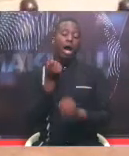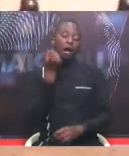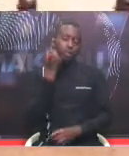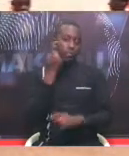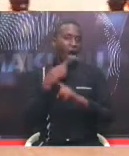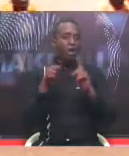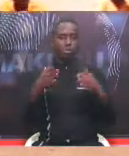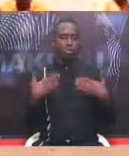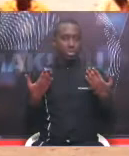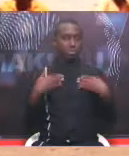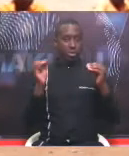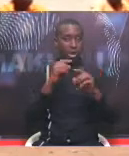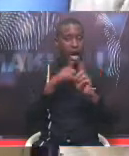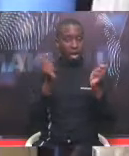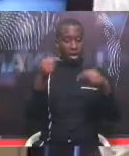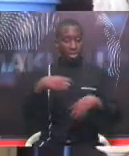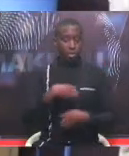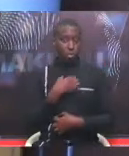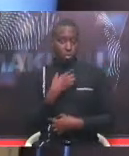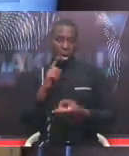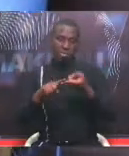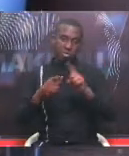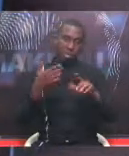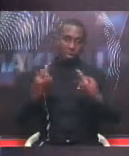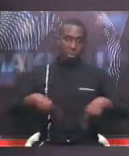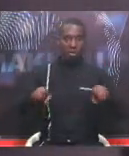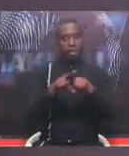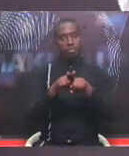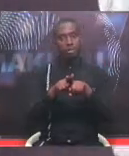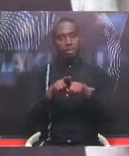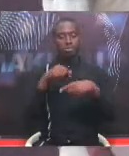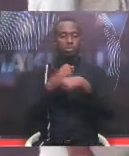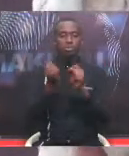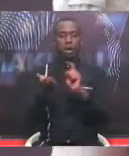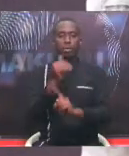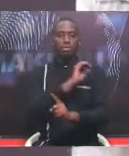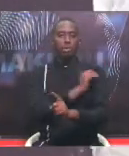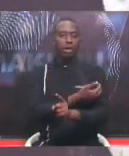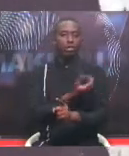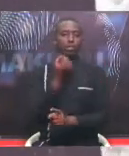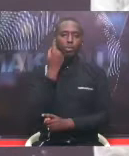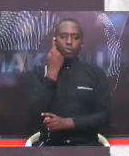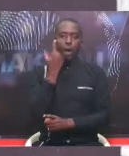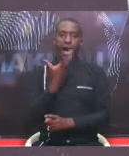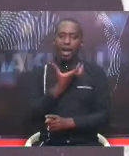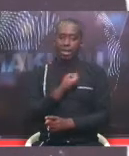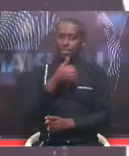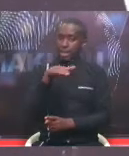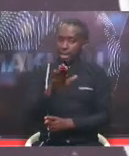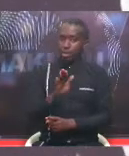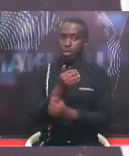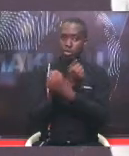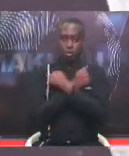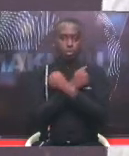ariko ntibimushimisha ariko iyo asuwe yaba inshuti cyangwa umuvandimwe bimutera imbaraga zo kumva yuko agifitiwe